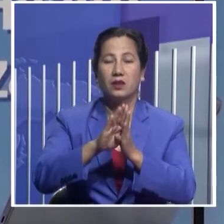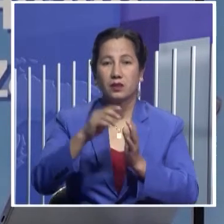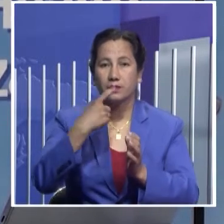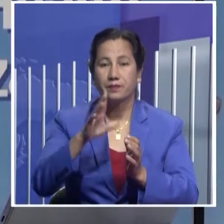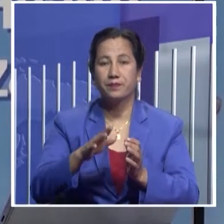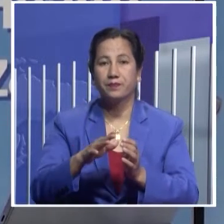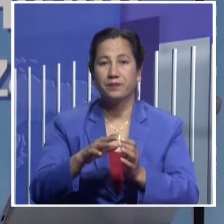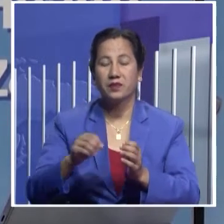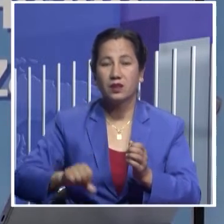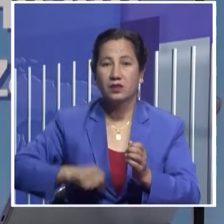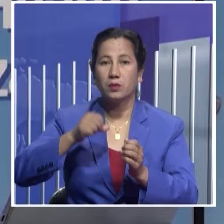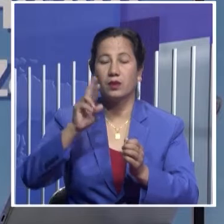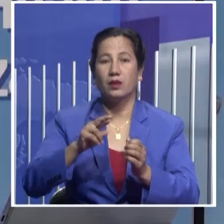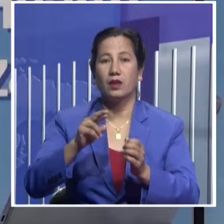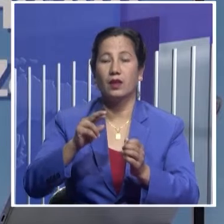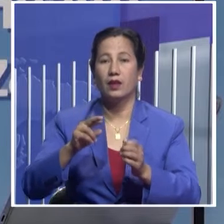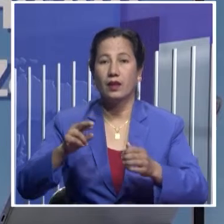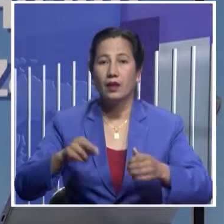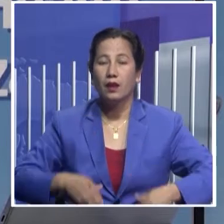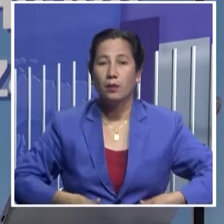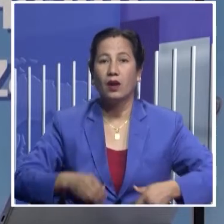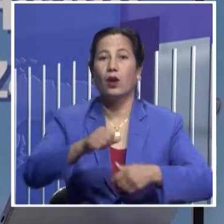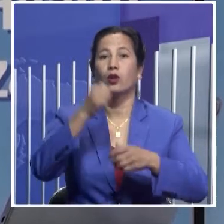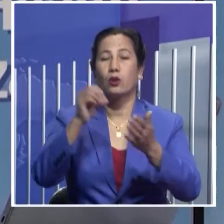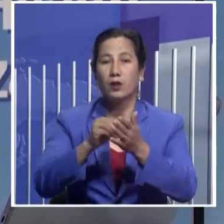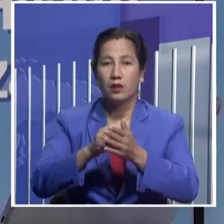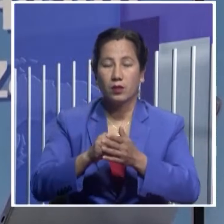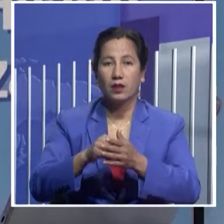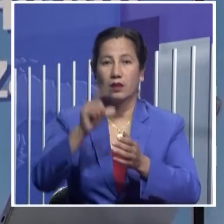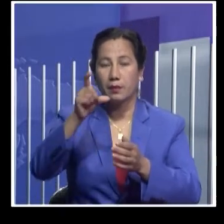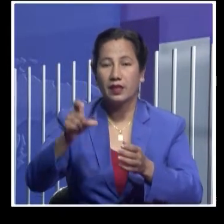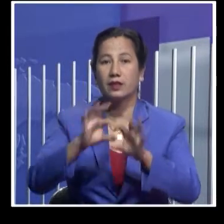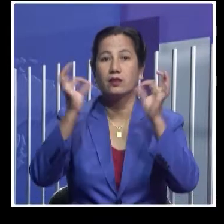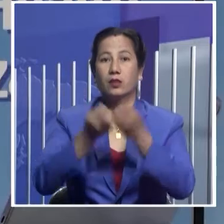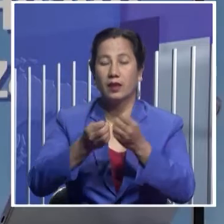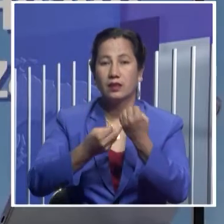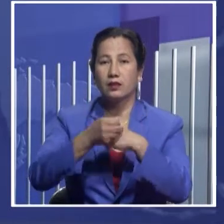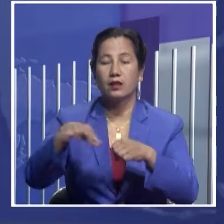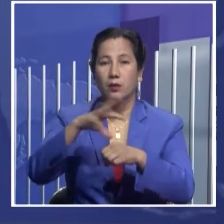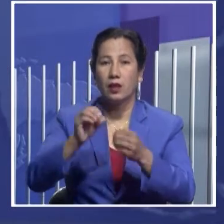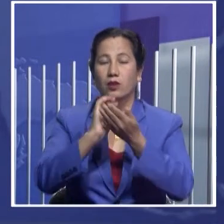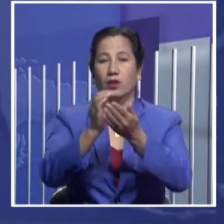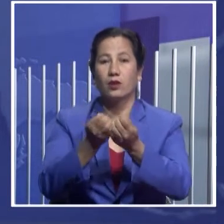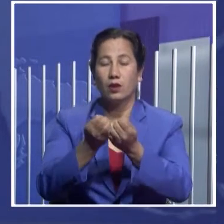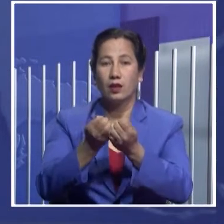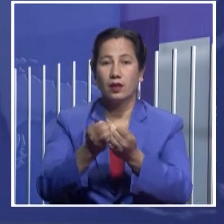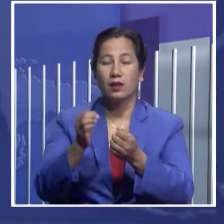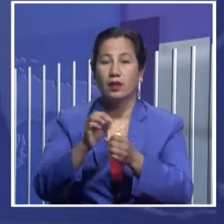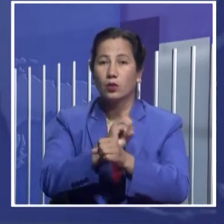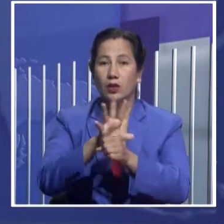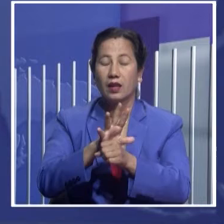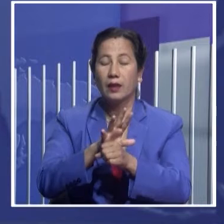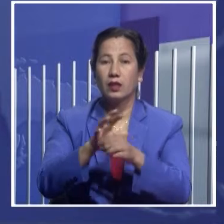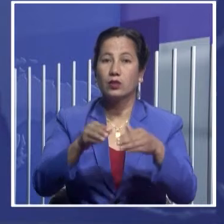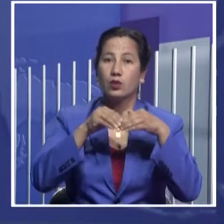छ। जिन्दगी रहे पर्व अर्को पटक मनाउन पाइने भन्दै व्यक्ति, समाज र देश सबैले सहयोग गरे मात्रै महामारीबाट जोगिन